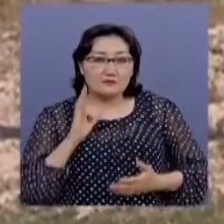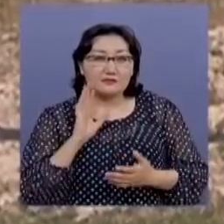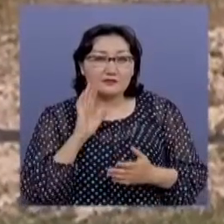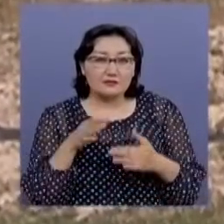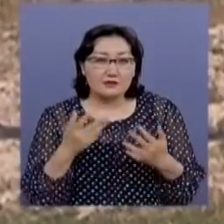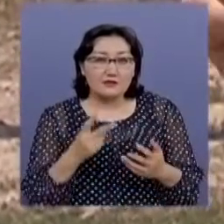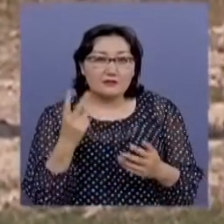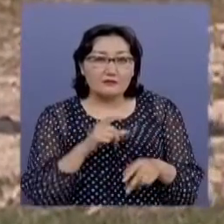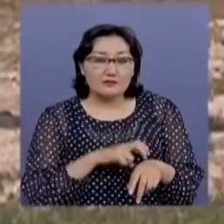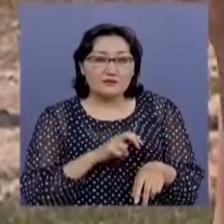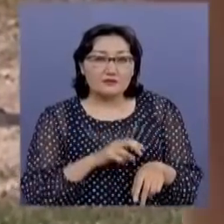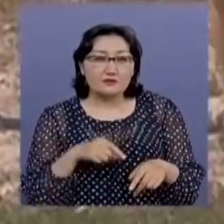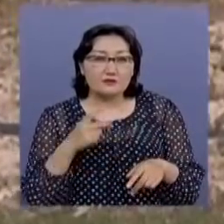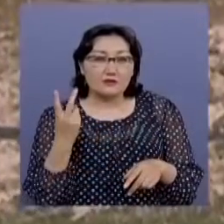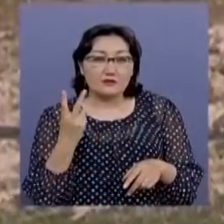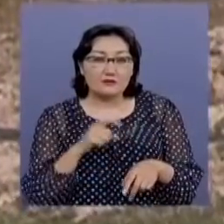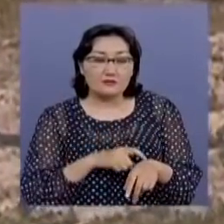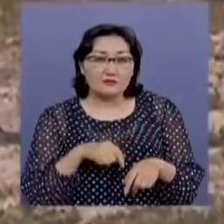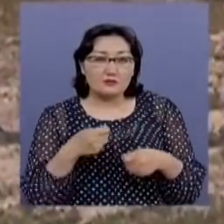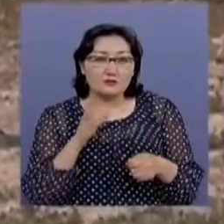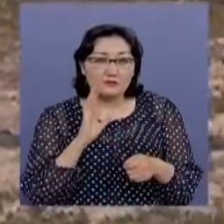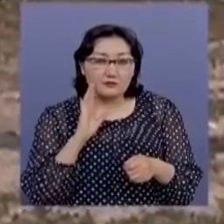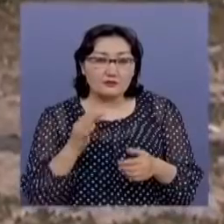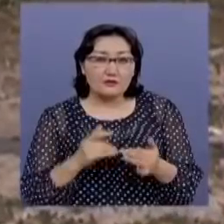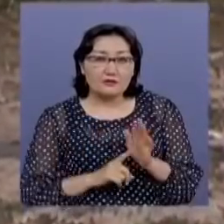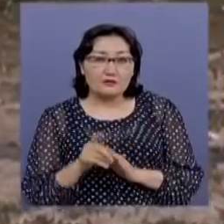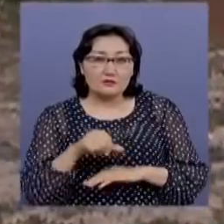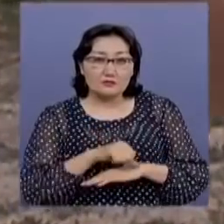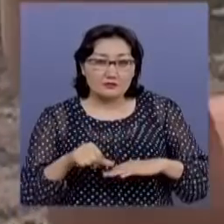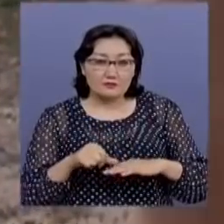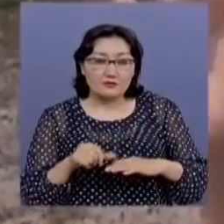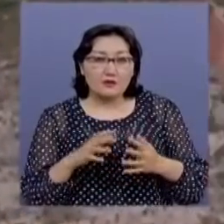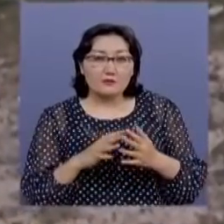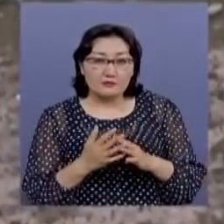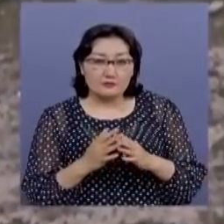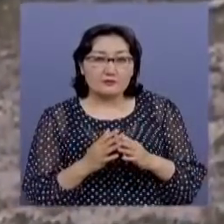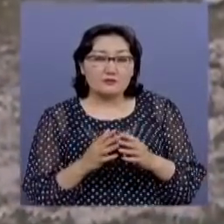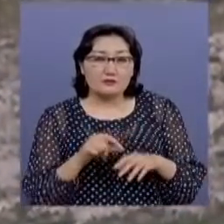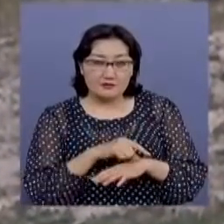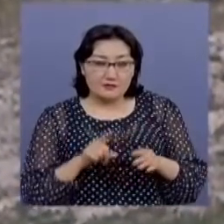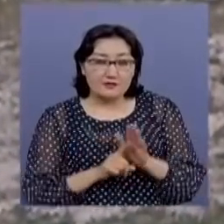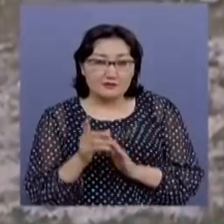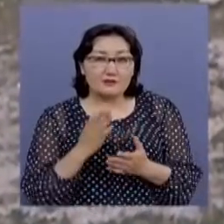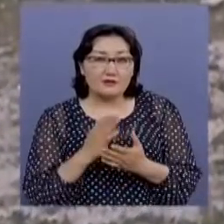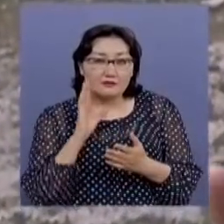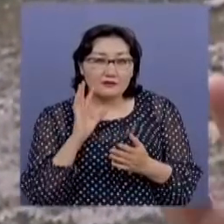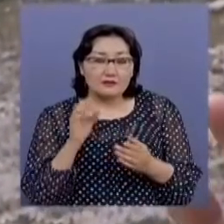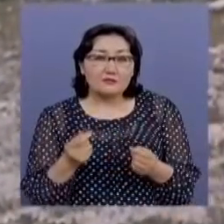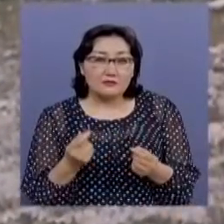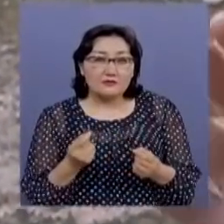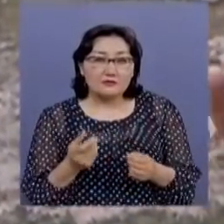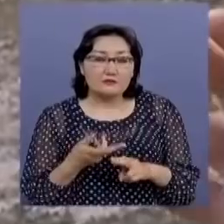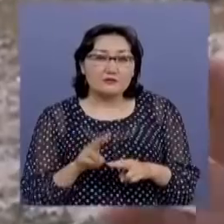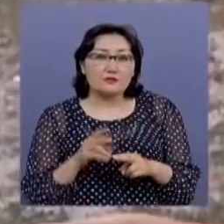дают на 2 часа. Она даже вот... Вот в начале улицы поселка еще немножко бежит, а там уже все, даже не успевают эту воду